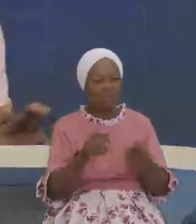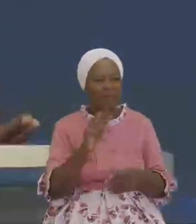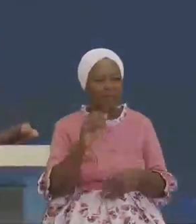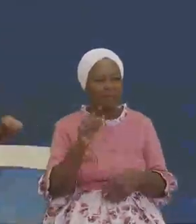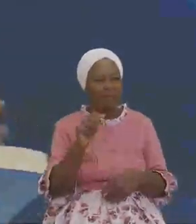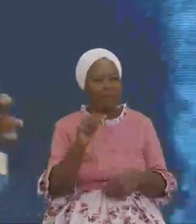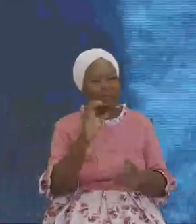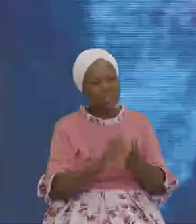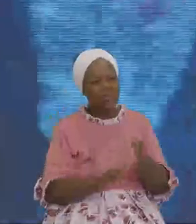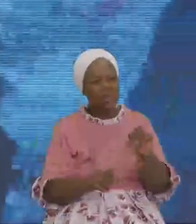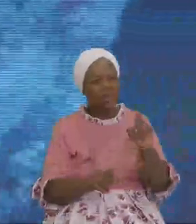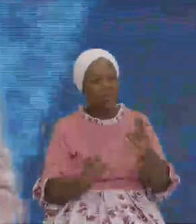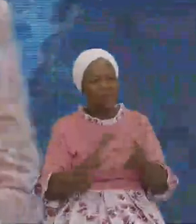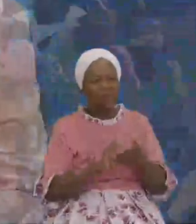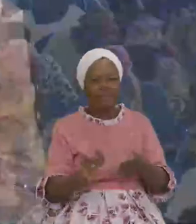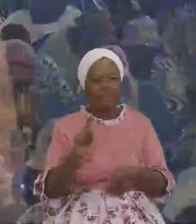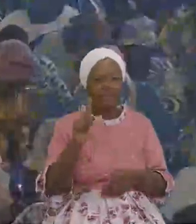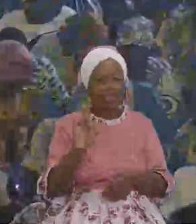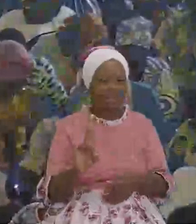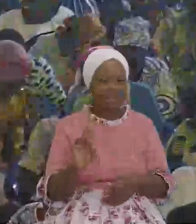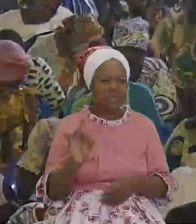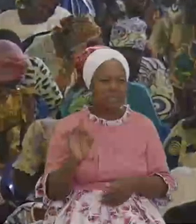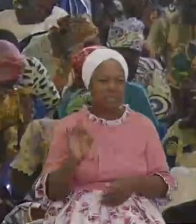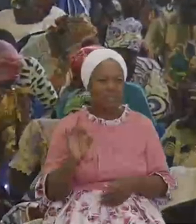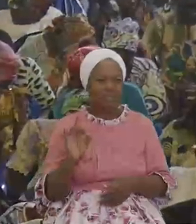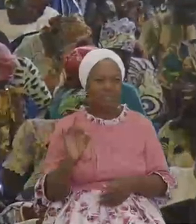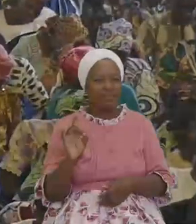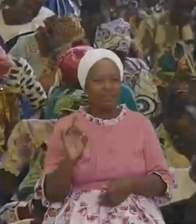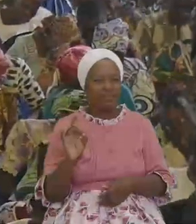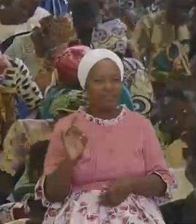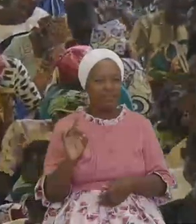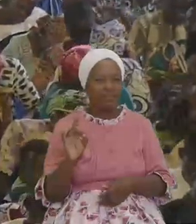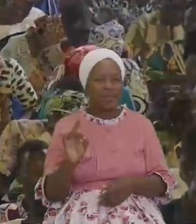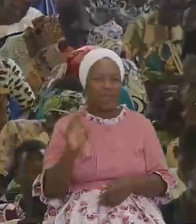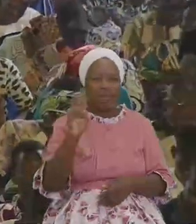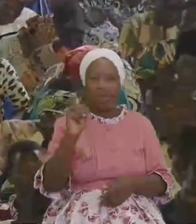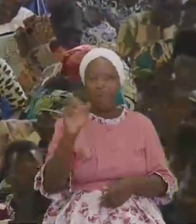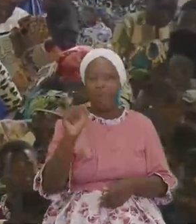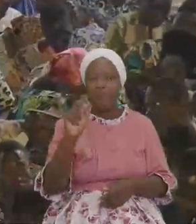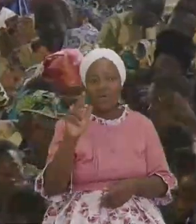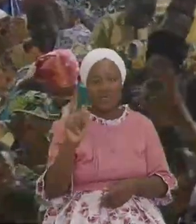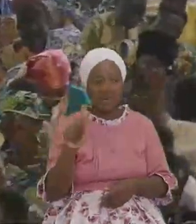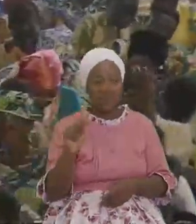Voyons ceci en Matthieu 11, verset 28.